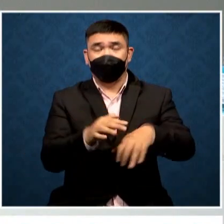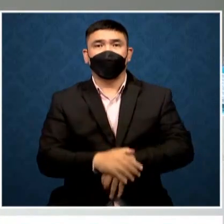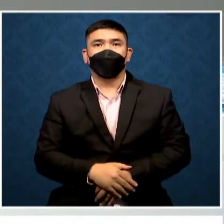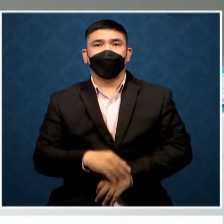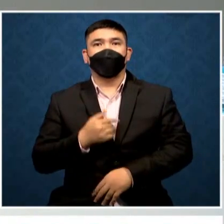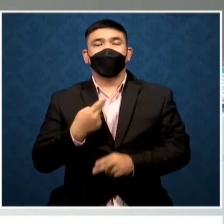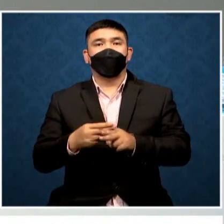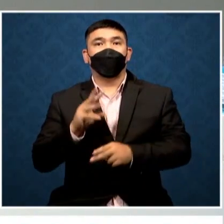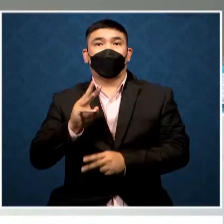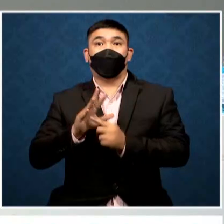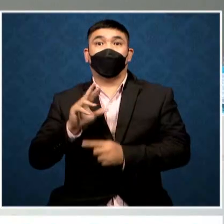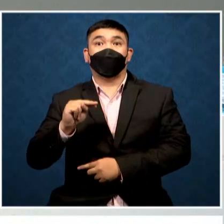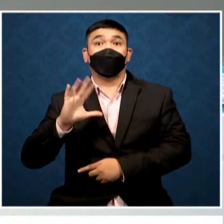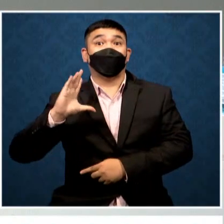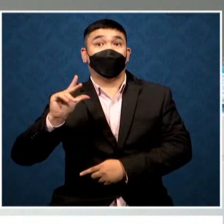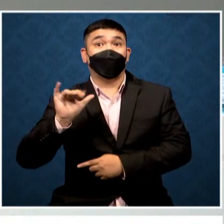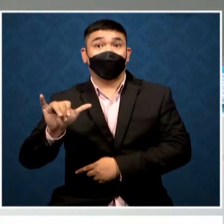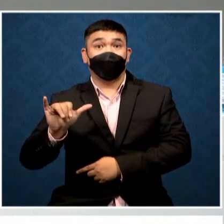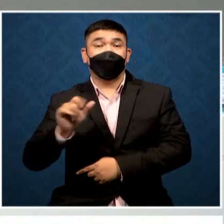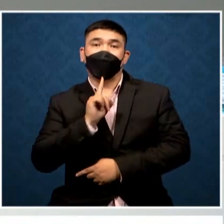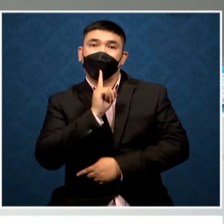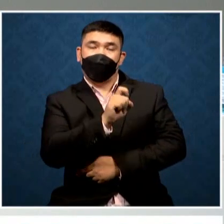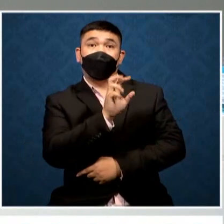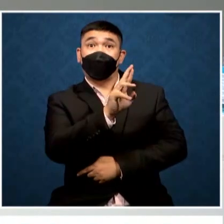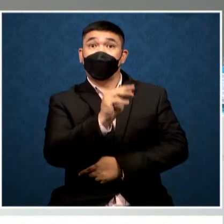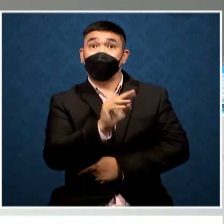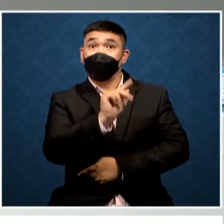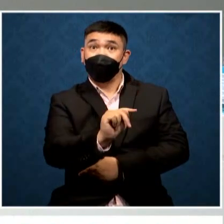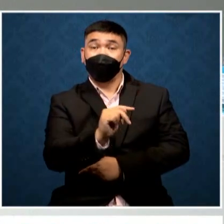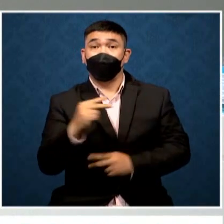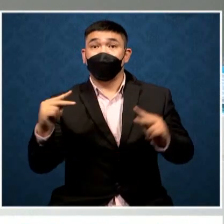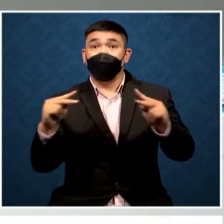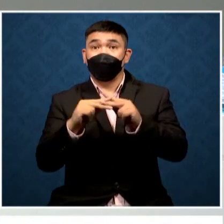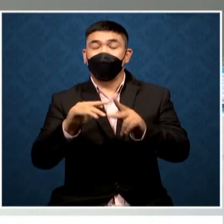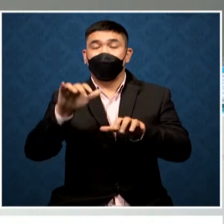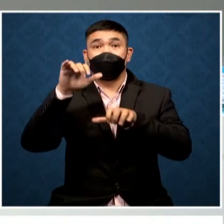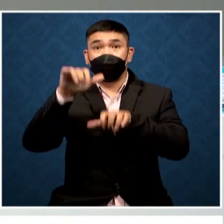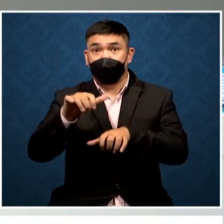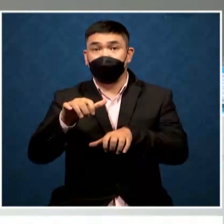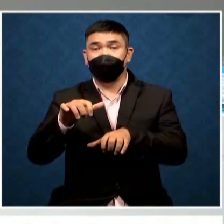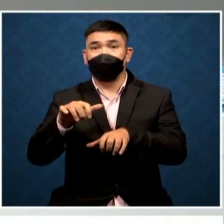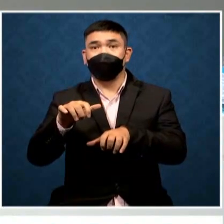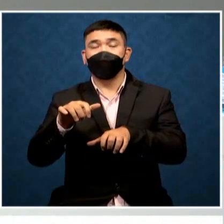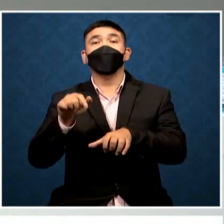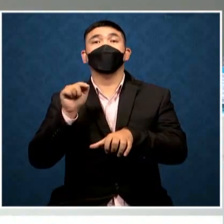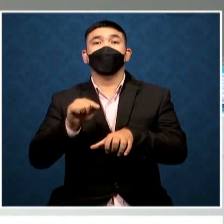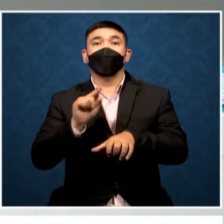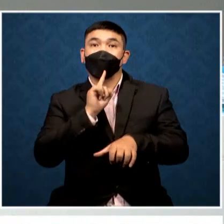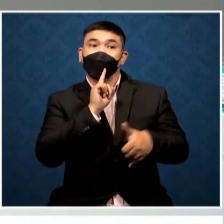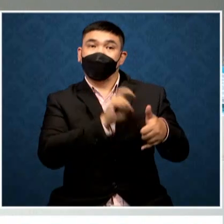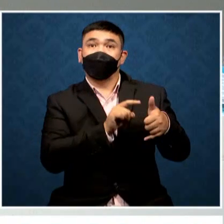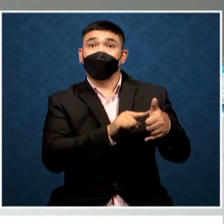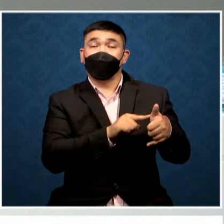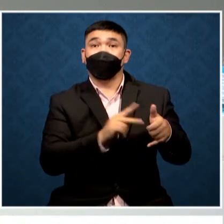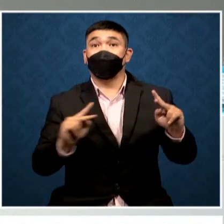อนสิริเป็นผู้ตั้งถามถามท่านรัฐมนตรีว่าการกระทรวงมหาดไทยในวันนี้ท่านรัฐมน